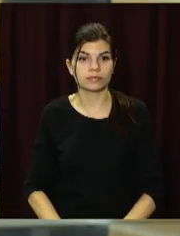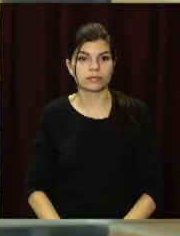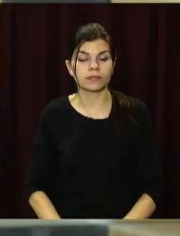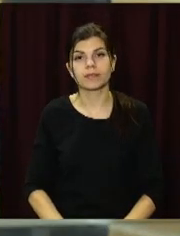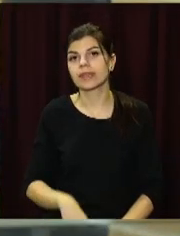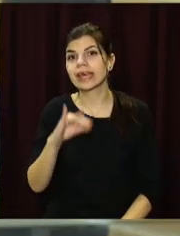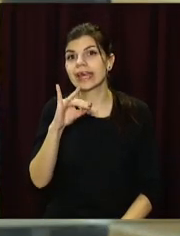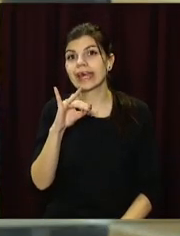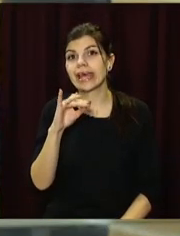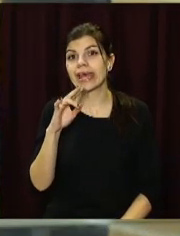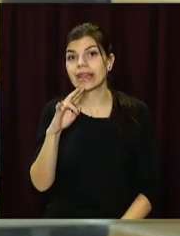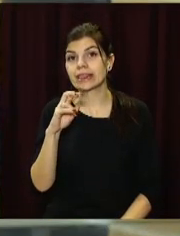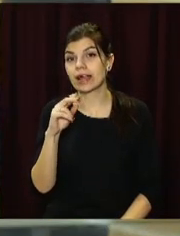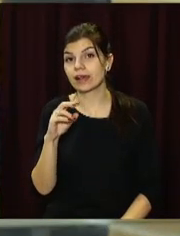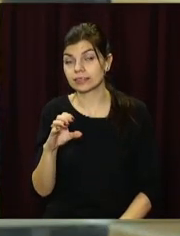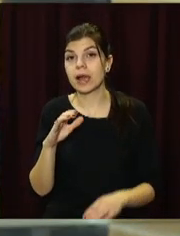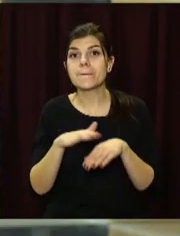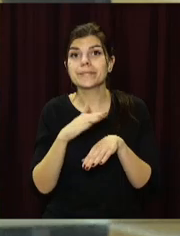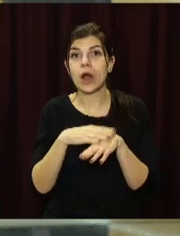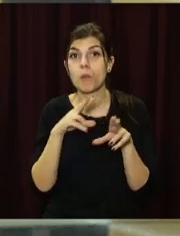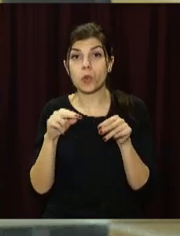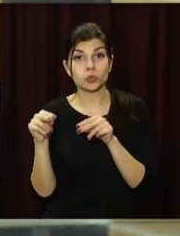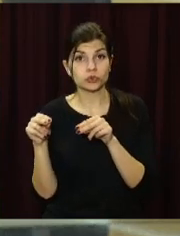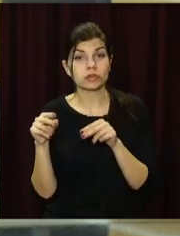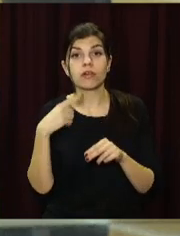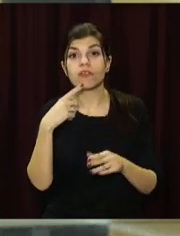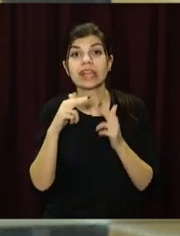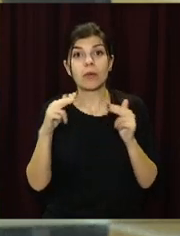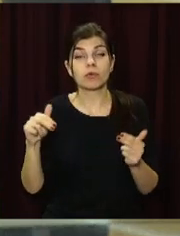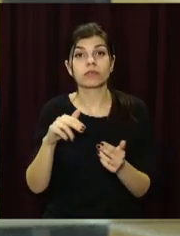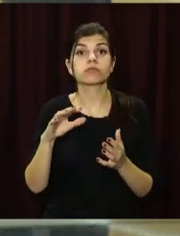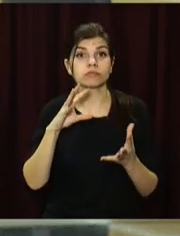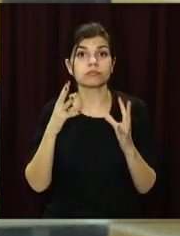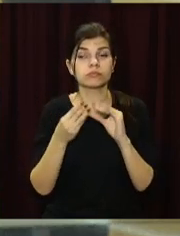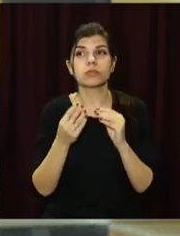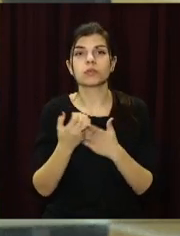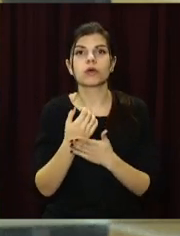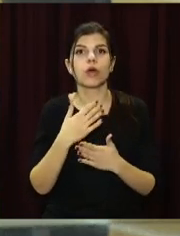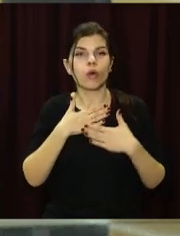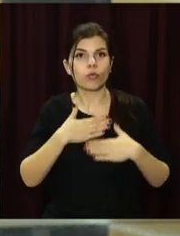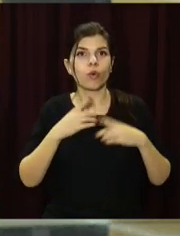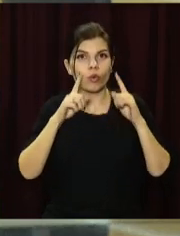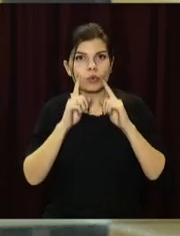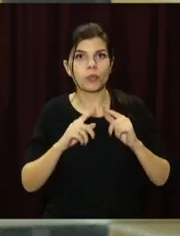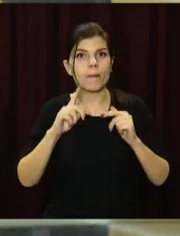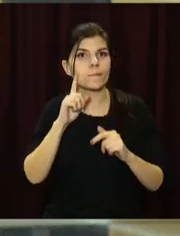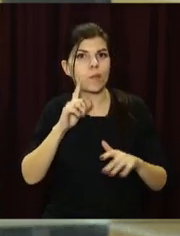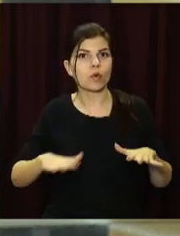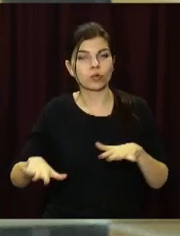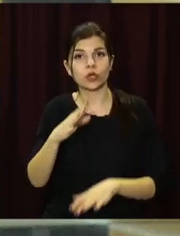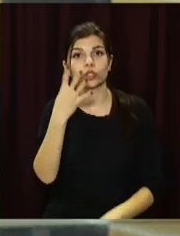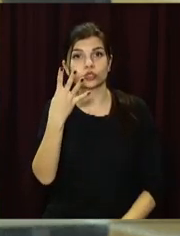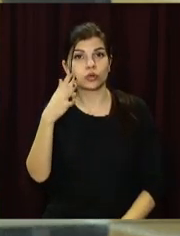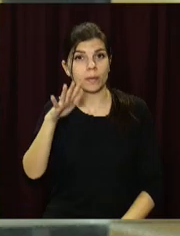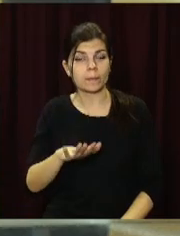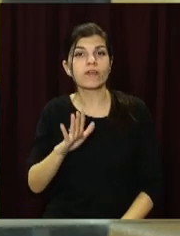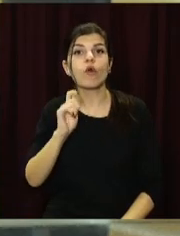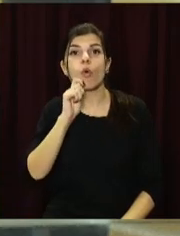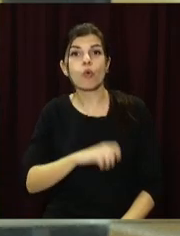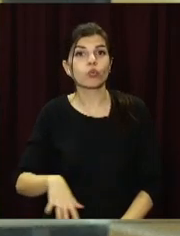Індекс благополуччя. Дніпро увійшов до п'ятірки міст з найкращими результатами індексу благополуччя молоді. Посів четверте місце в